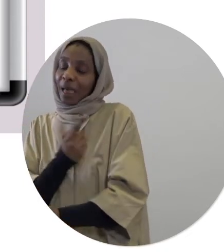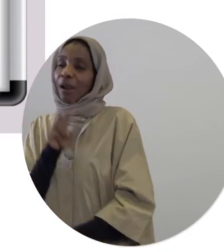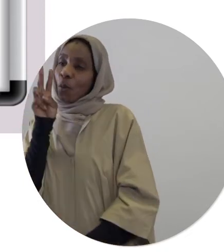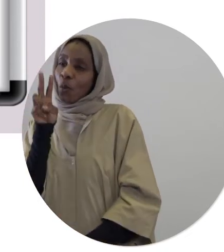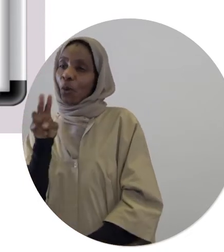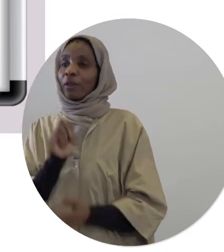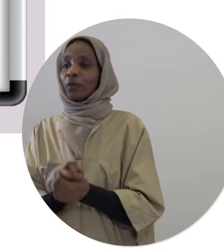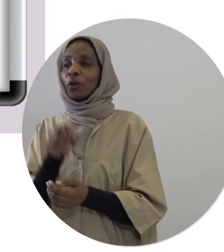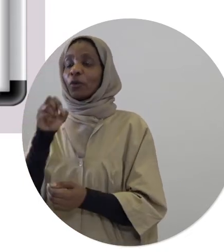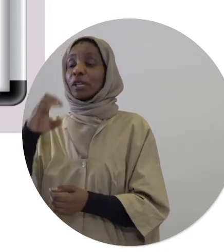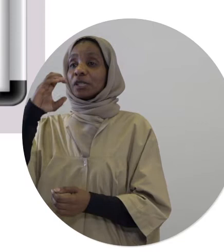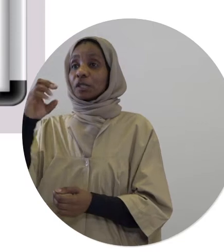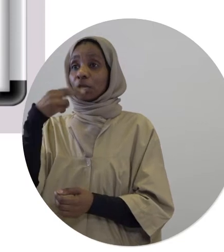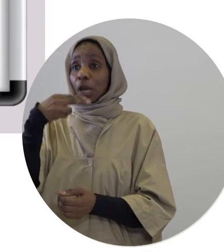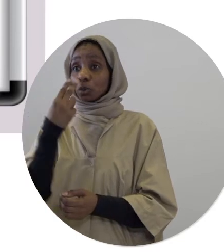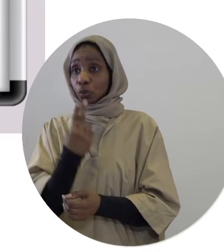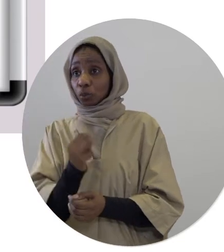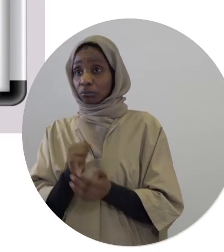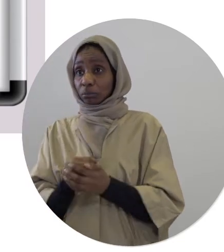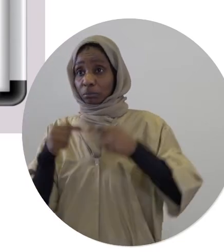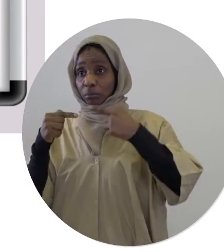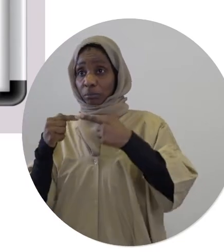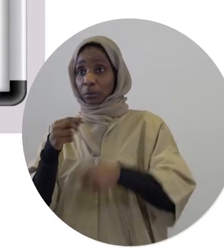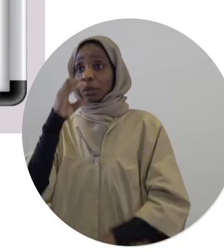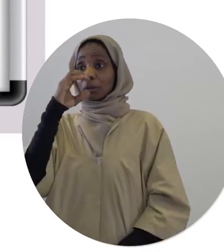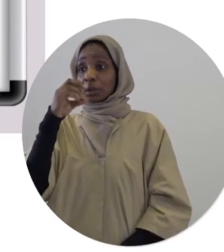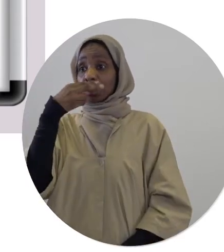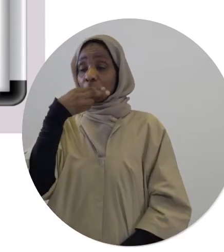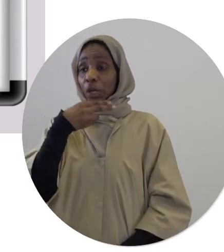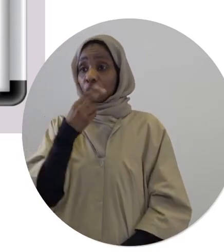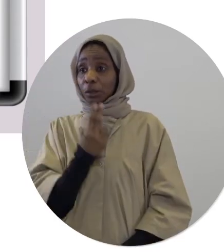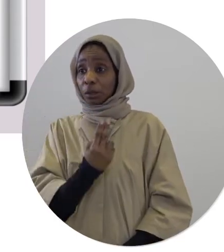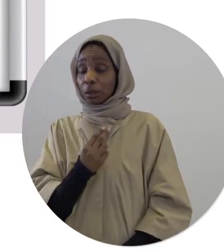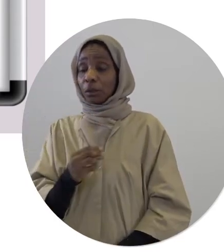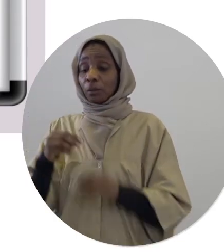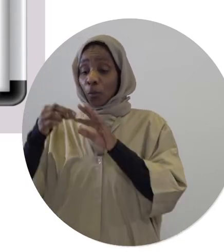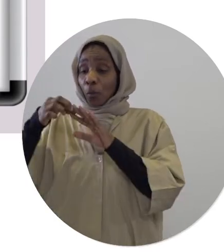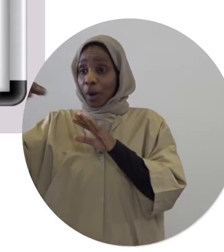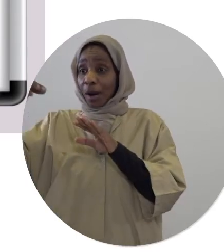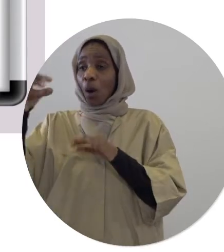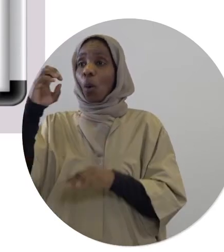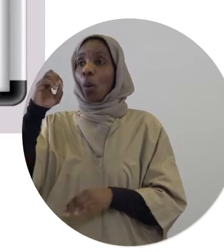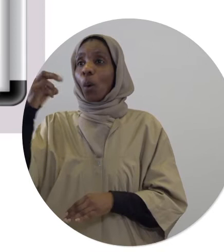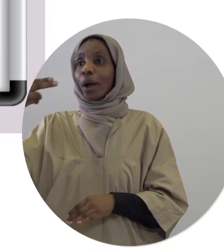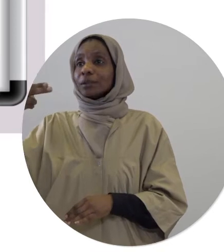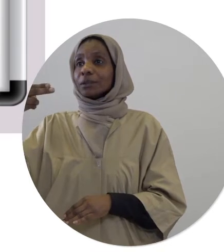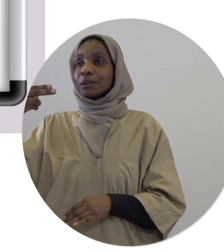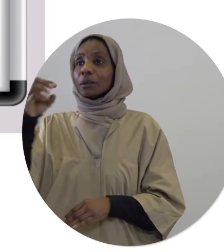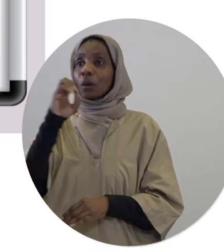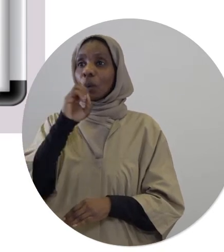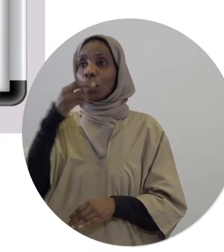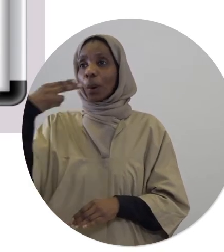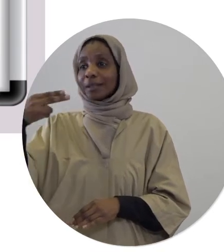نلاحظ المركب يتواجد لديه مجموعتين هيدروكسيل، السلسلة مكونة من ذرتان